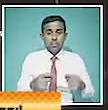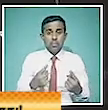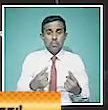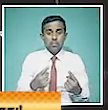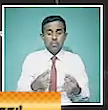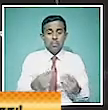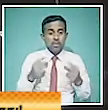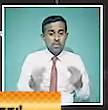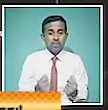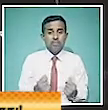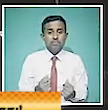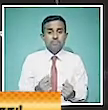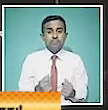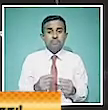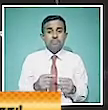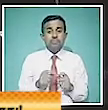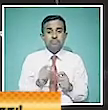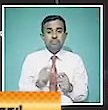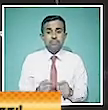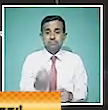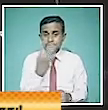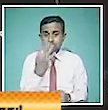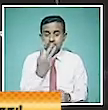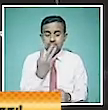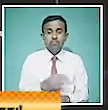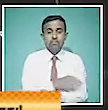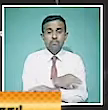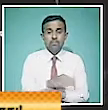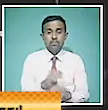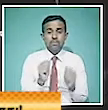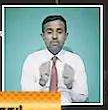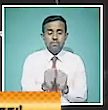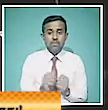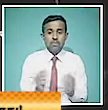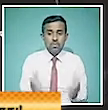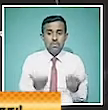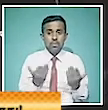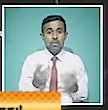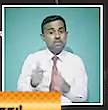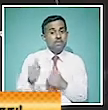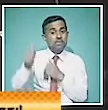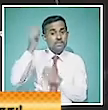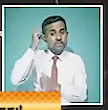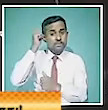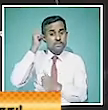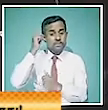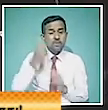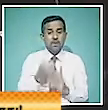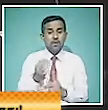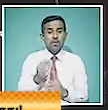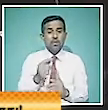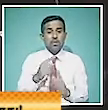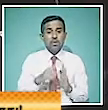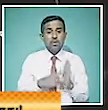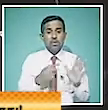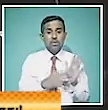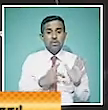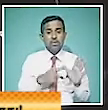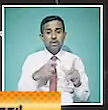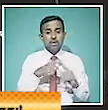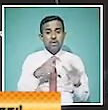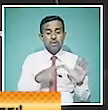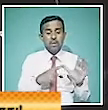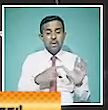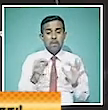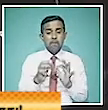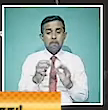சபைகளை உருவாக்குவதற்கான ஏற்பாடுகளை செய்யும்படி அன்று அதற்குரிய அமைச்சர் ஜனக பண்டார தென்னக்கோனை அவர் பணித்தார். அதன் பிரகாரம் ஒரு